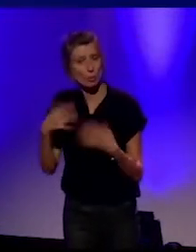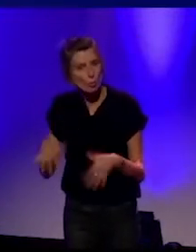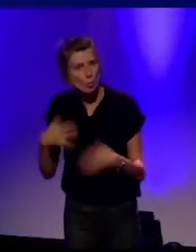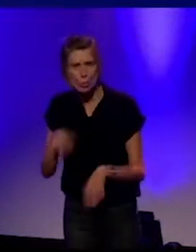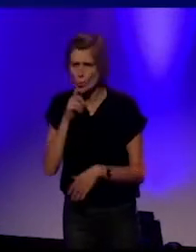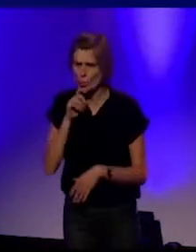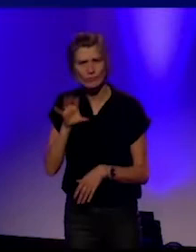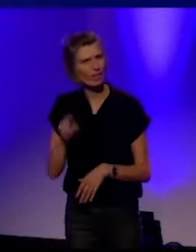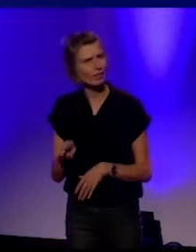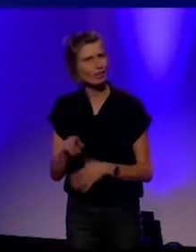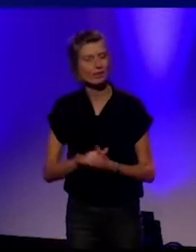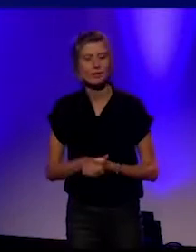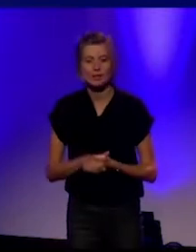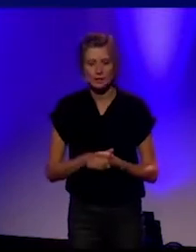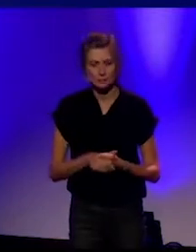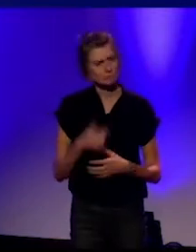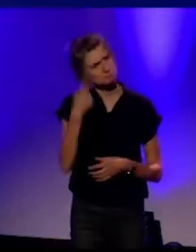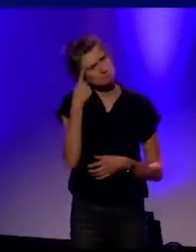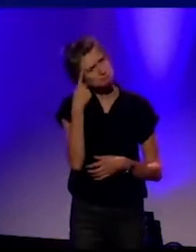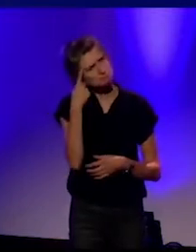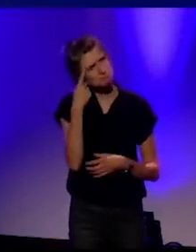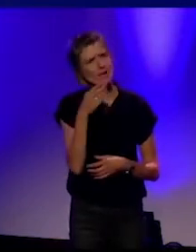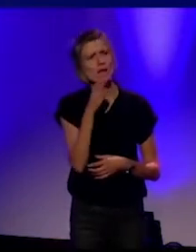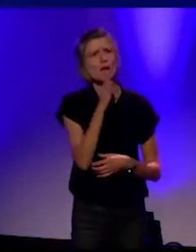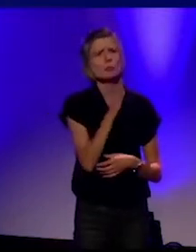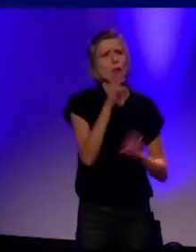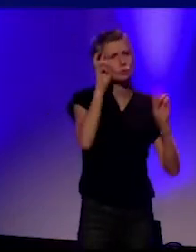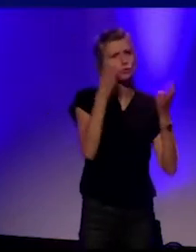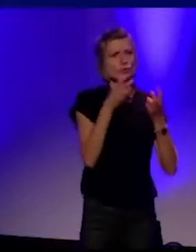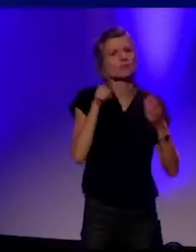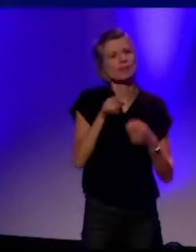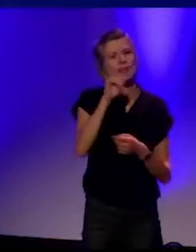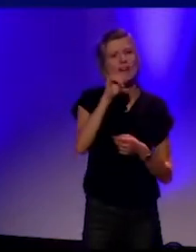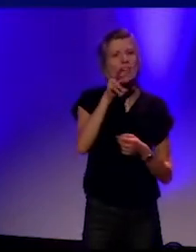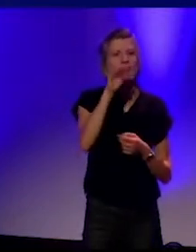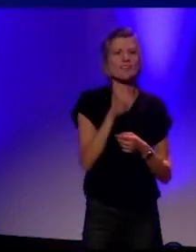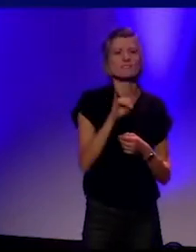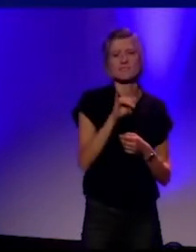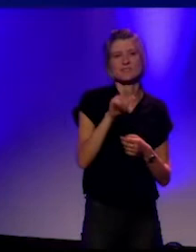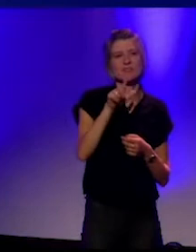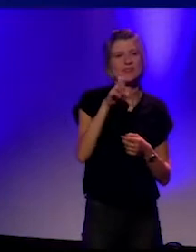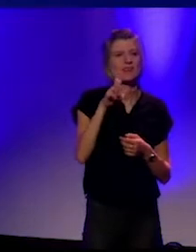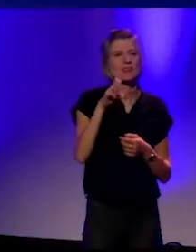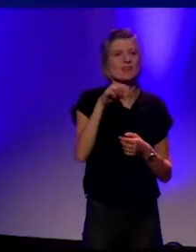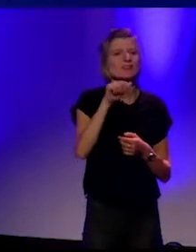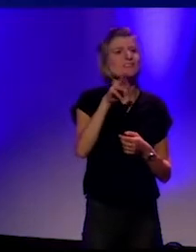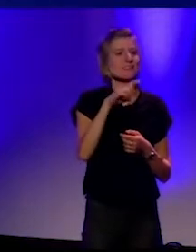En dan hoor ik u denken, ja maar Brown University, dat is de Ivy League. Wel, wij zijn KU